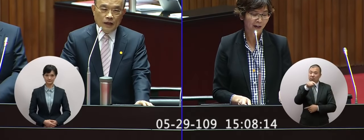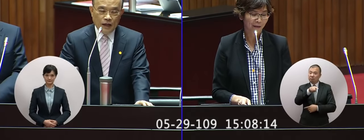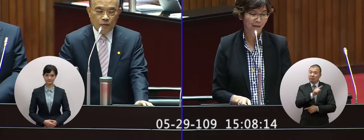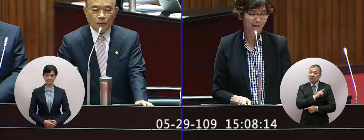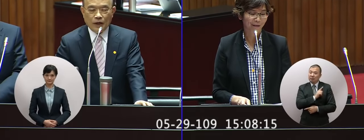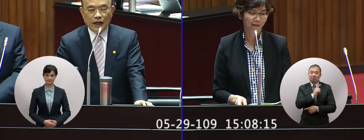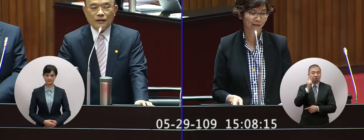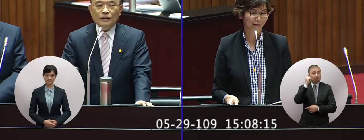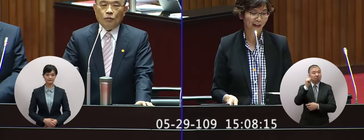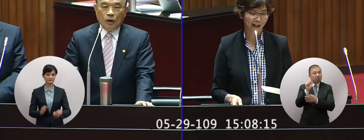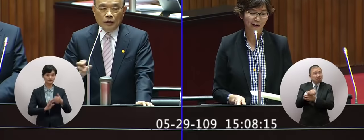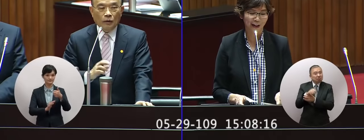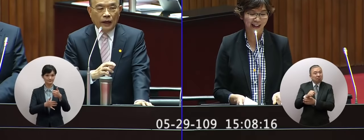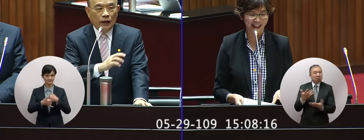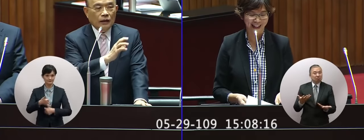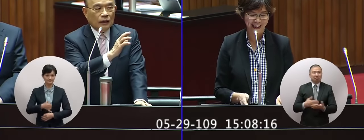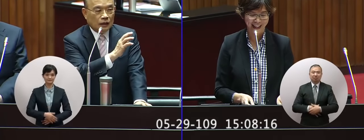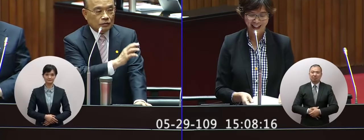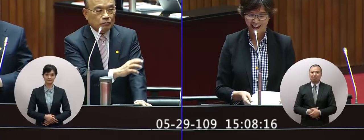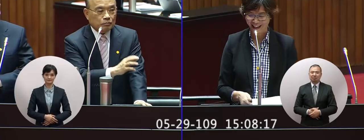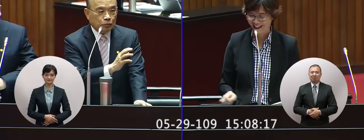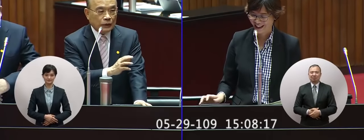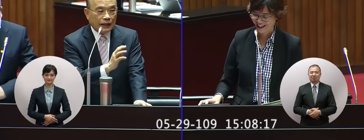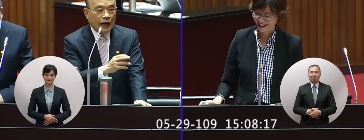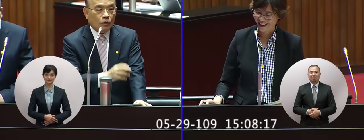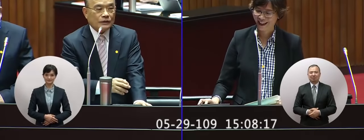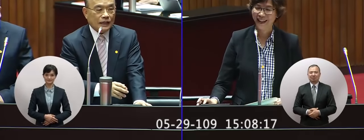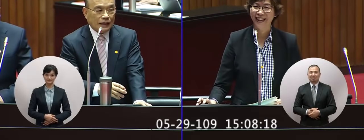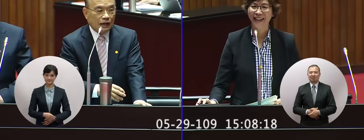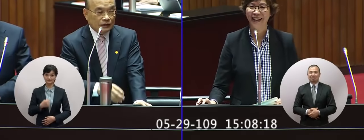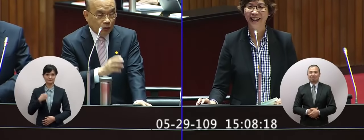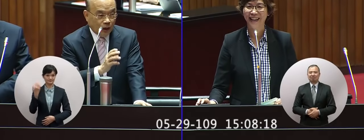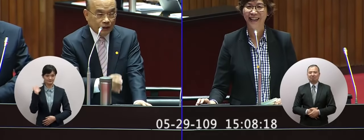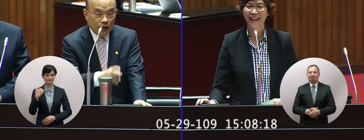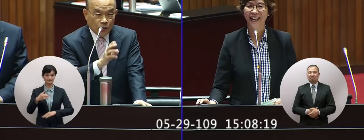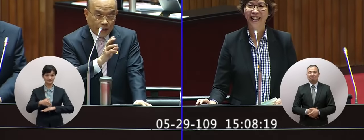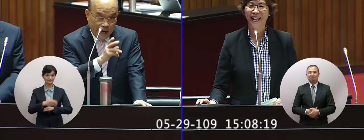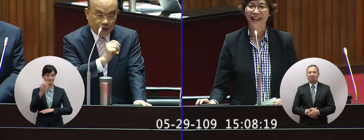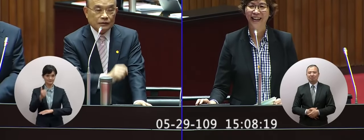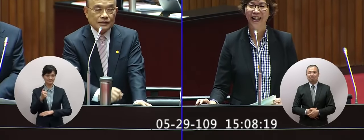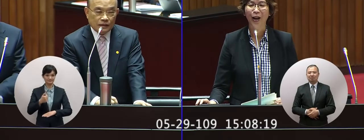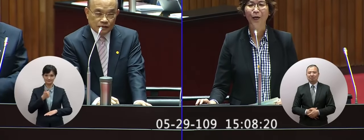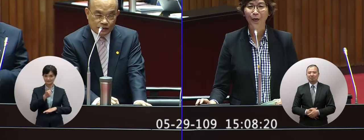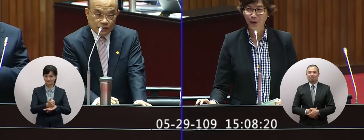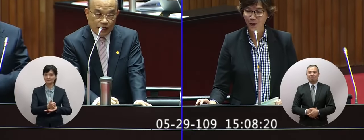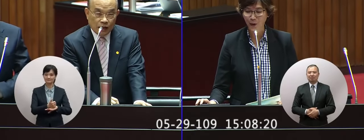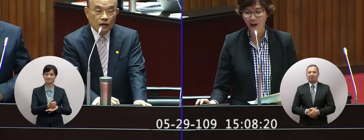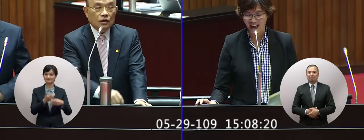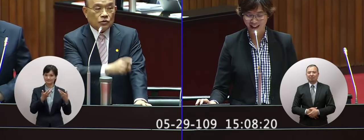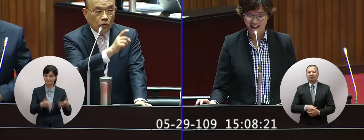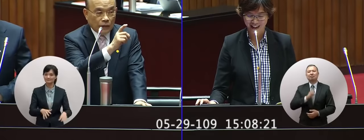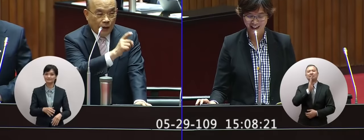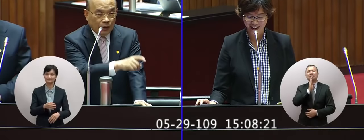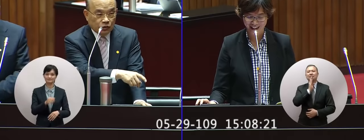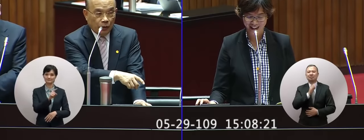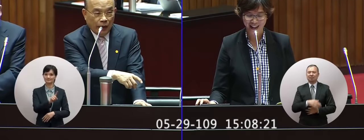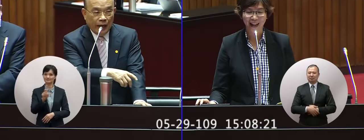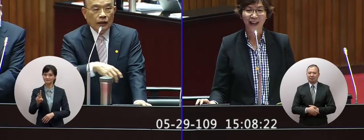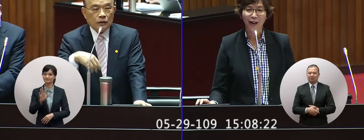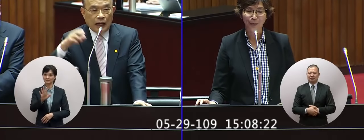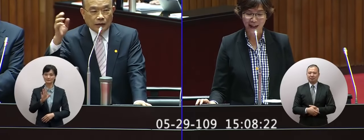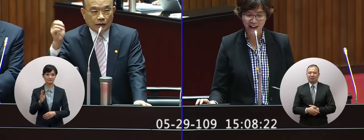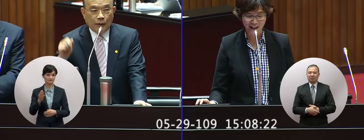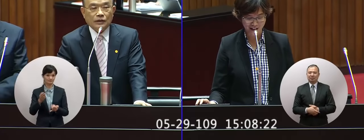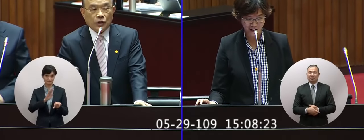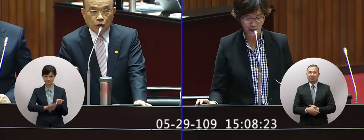吧。 委员，我因为不但当过县长，而且我还当过2个县的县长，从台湾最